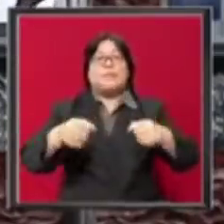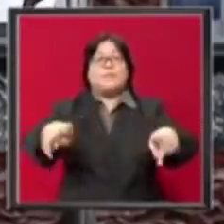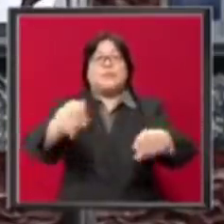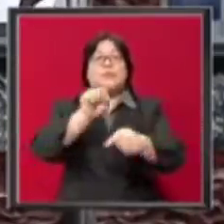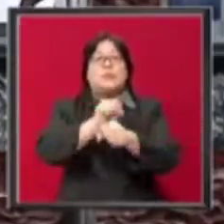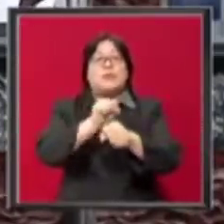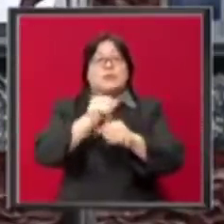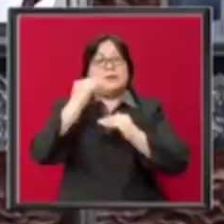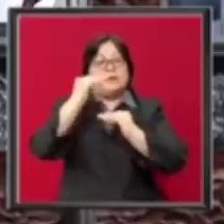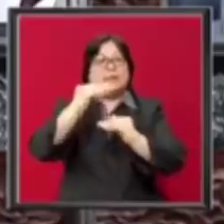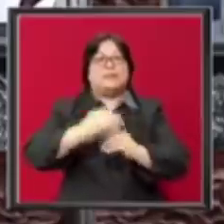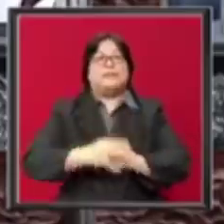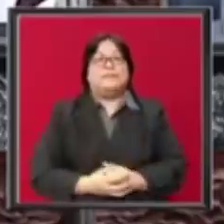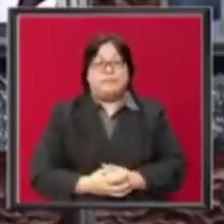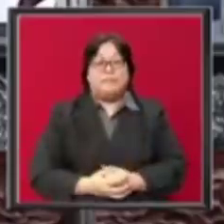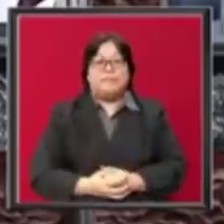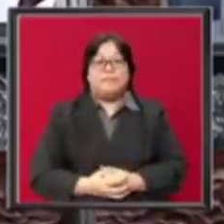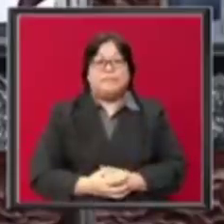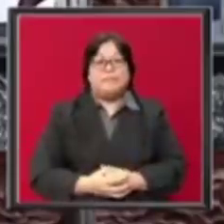peluang pekerjaan terhad.